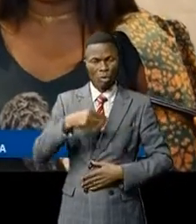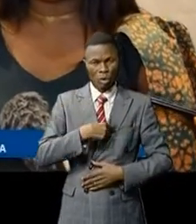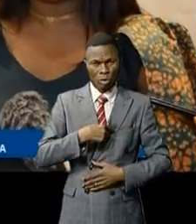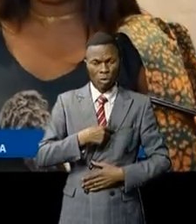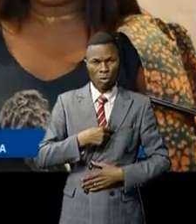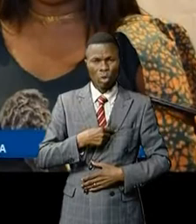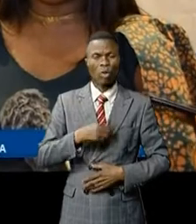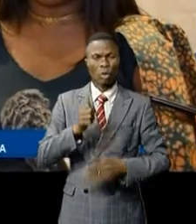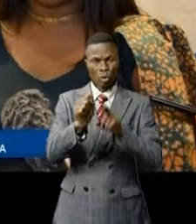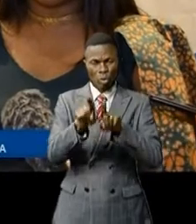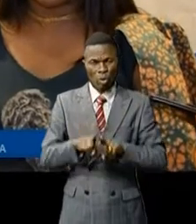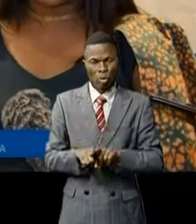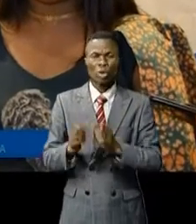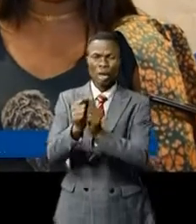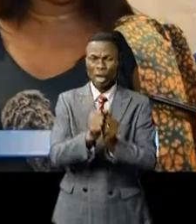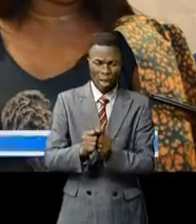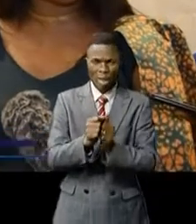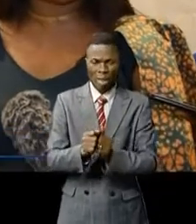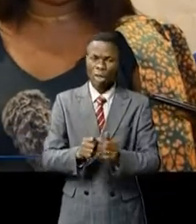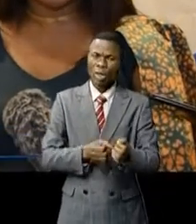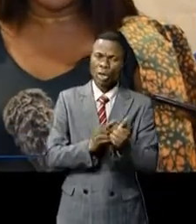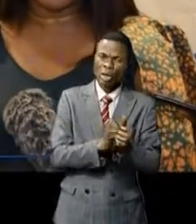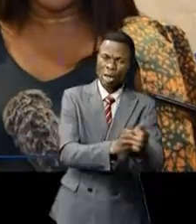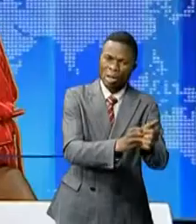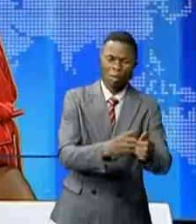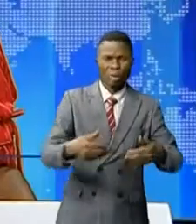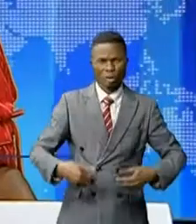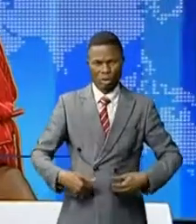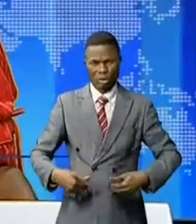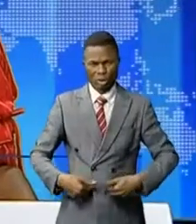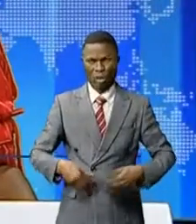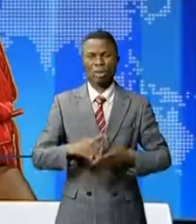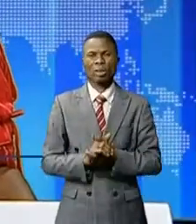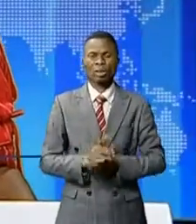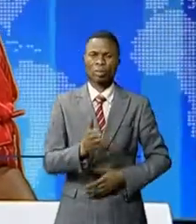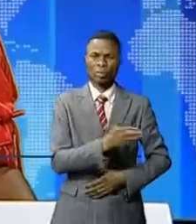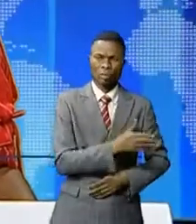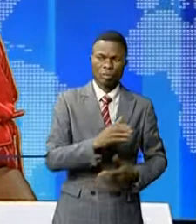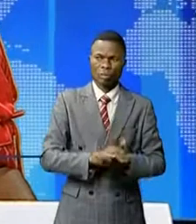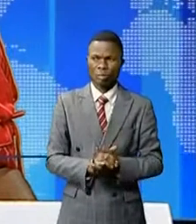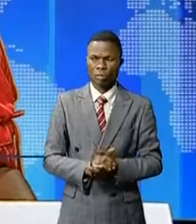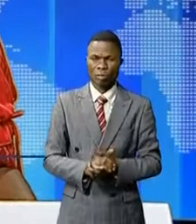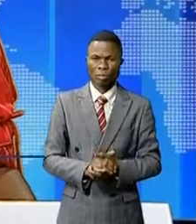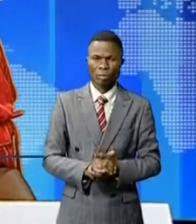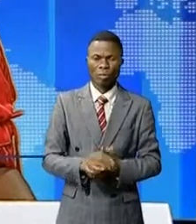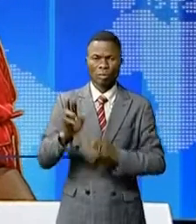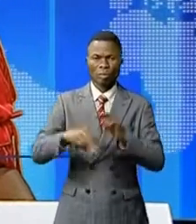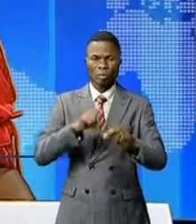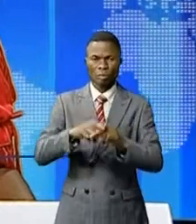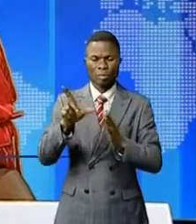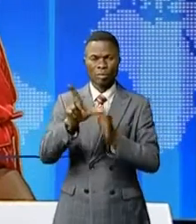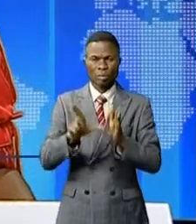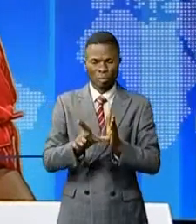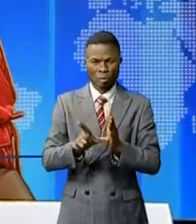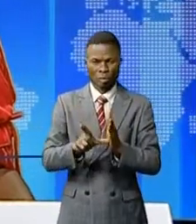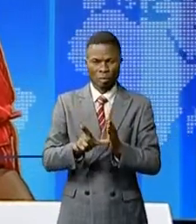à notre tour et ensemble, accompagner la jeunesse. Seules les normes et le respect de principes